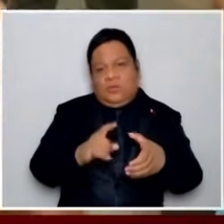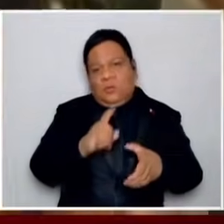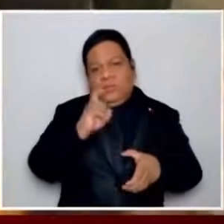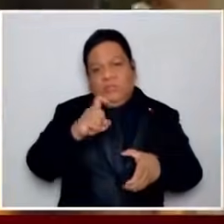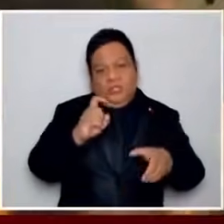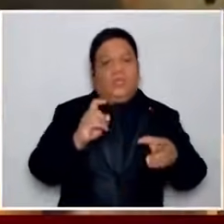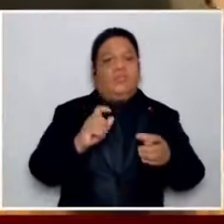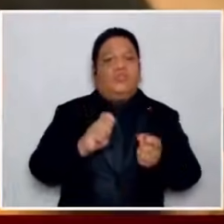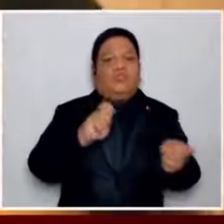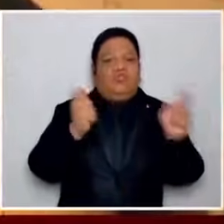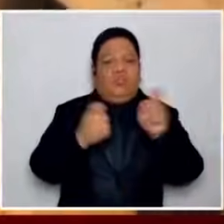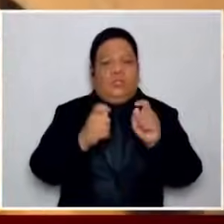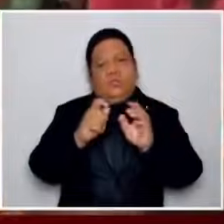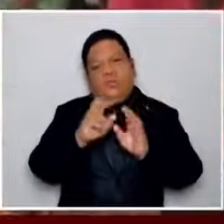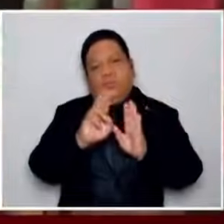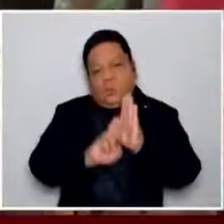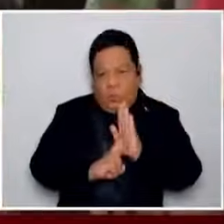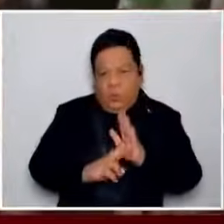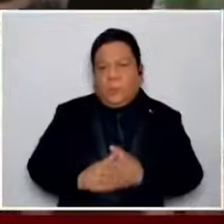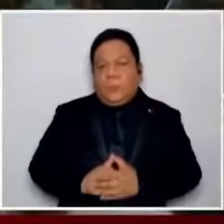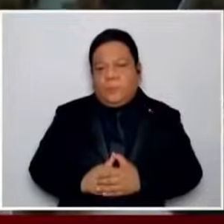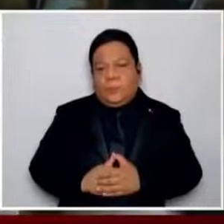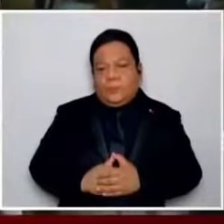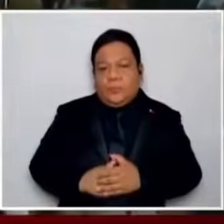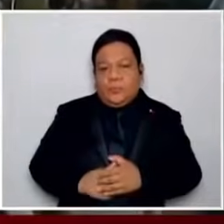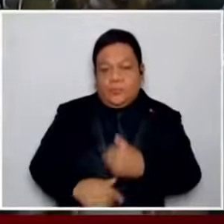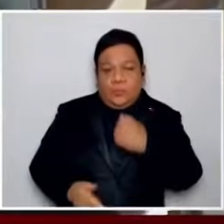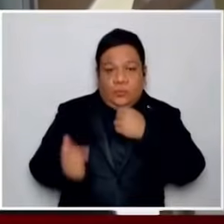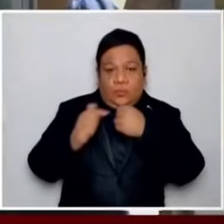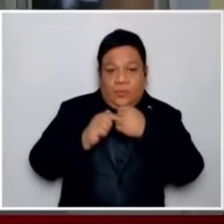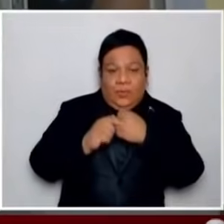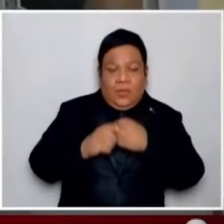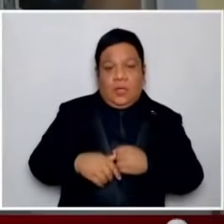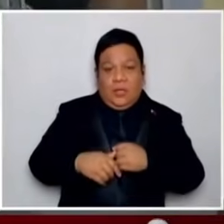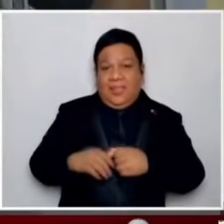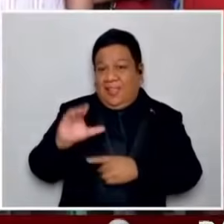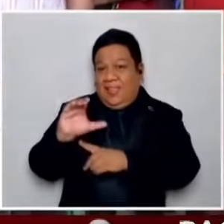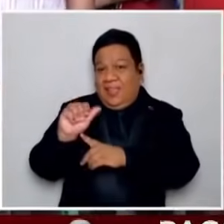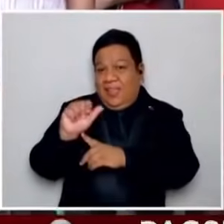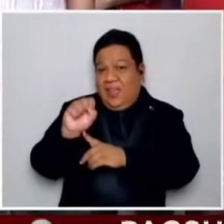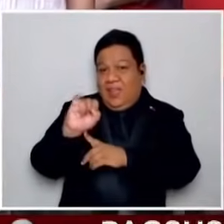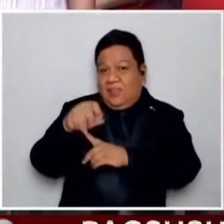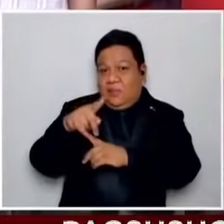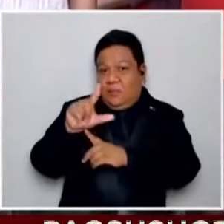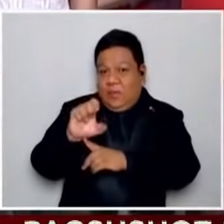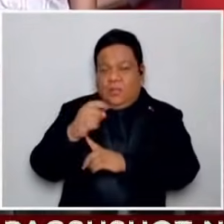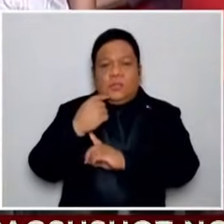regulation. Nagpaalala rin si Kasiple sa mga tumatakbo na sa taong bayan pa rin dapat